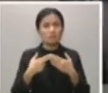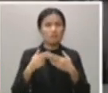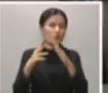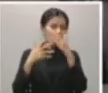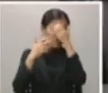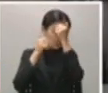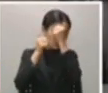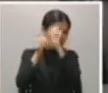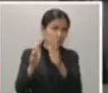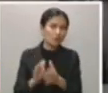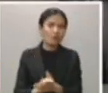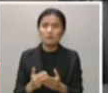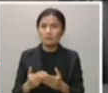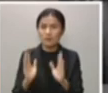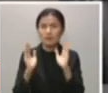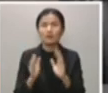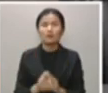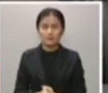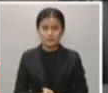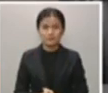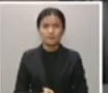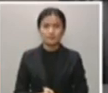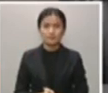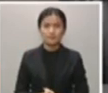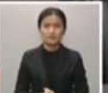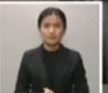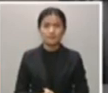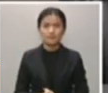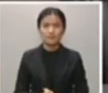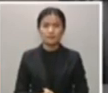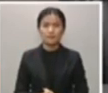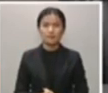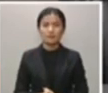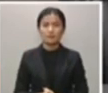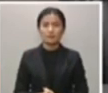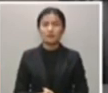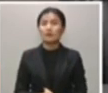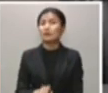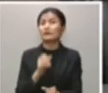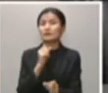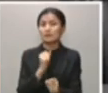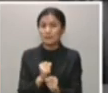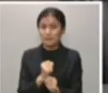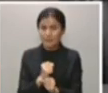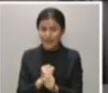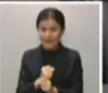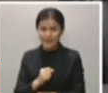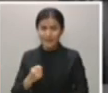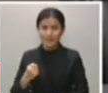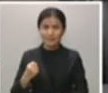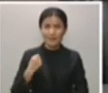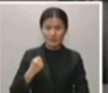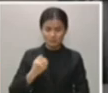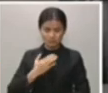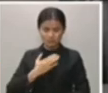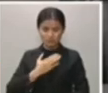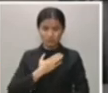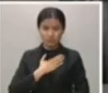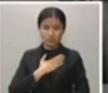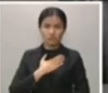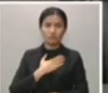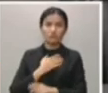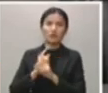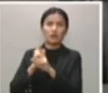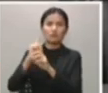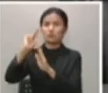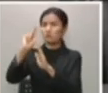ำกับดูแลอยู่อย่างกว้างขวางจงใจปฏิบัติหน้าที่และใช้อำนาจขัดต่อบทบัญญัติของรัฐธรรมนูญ